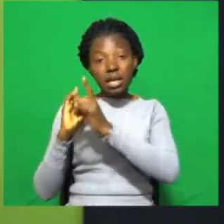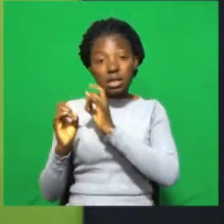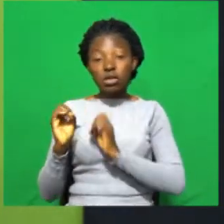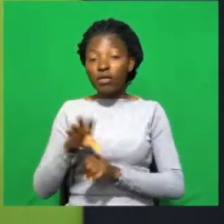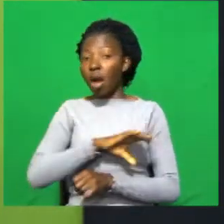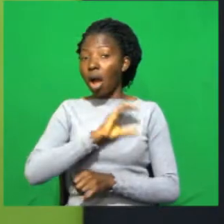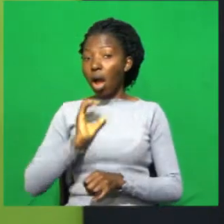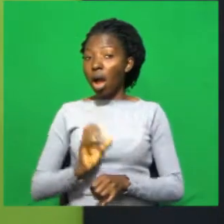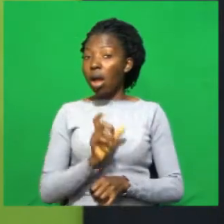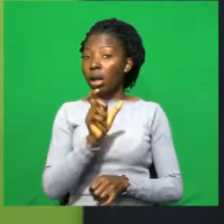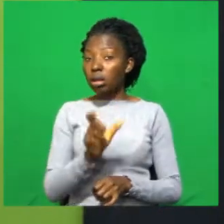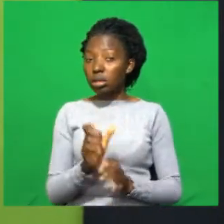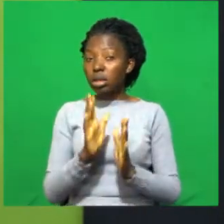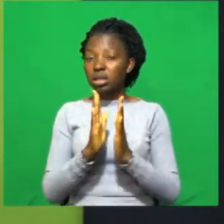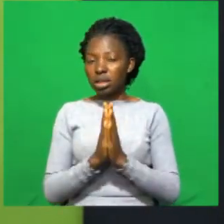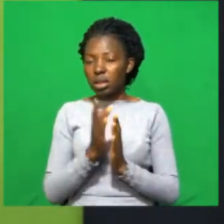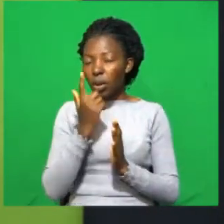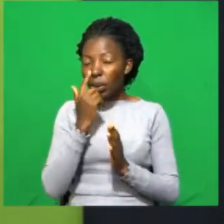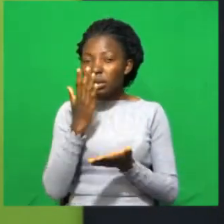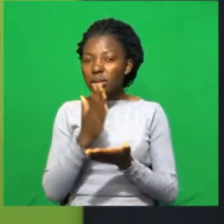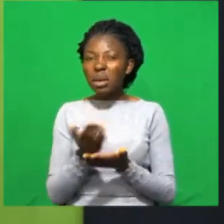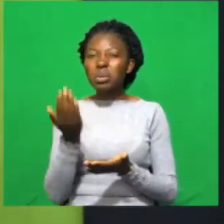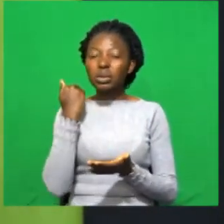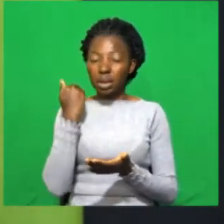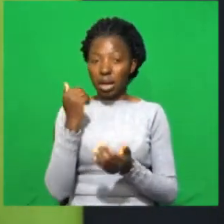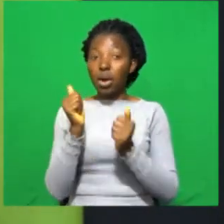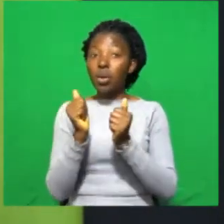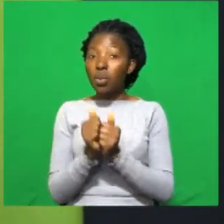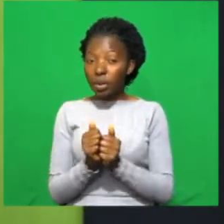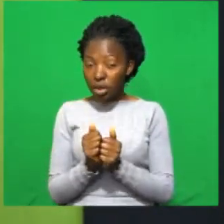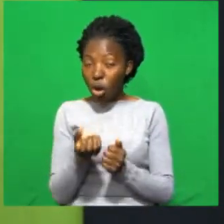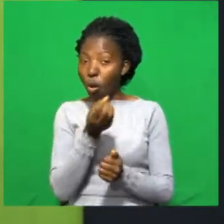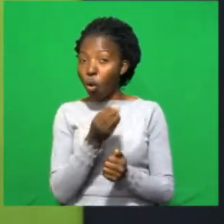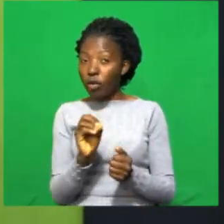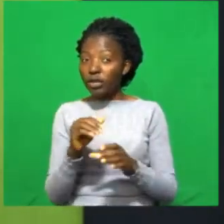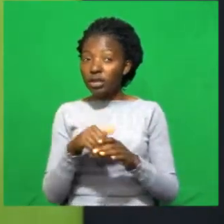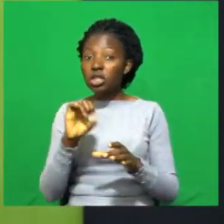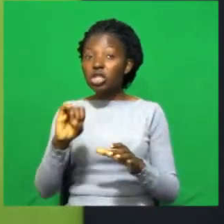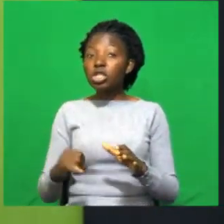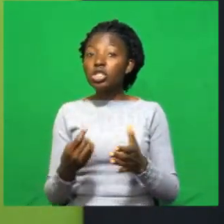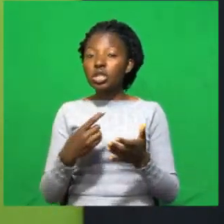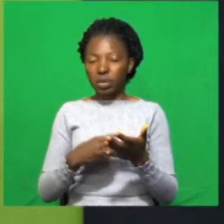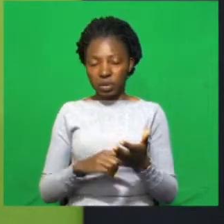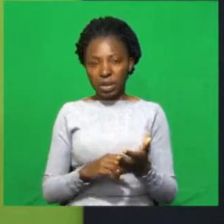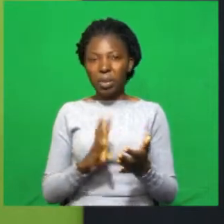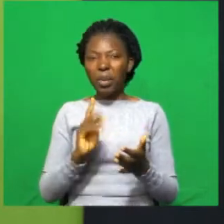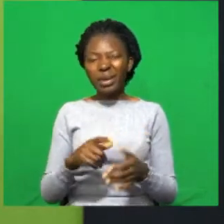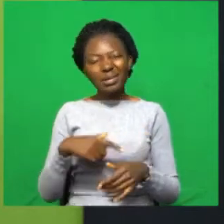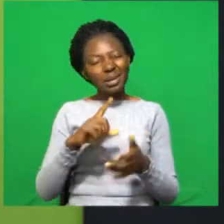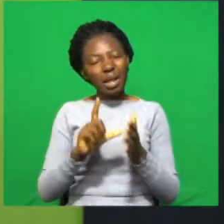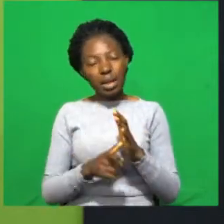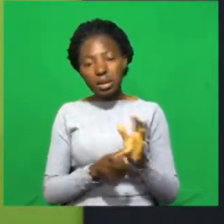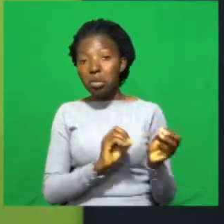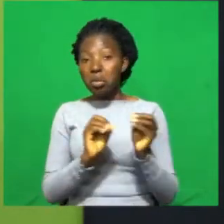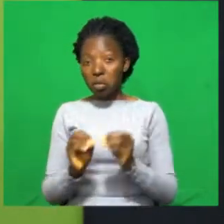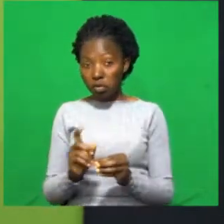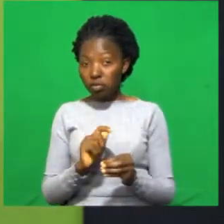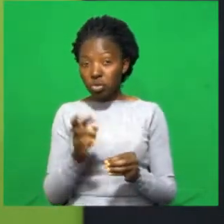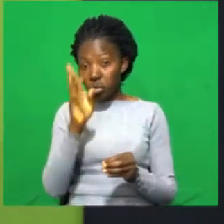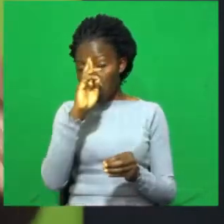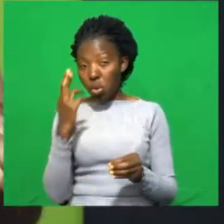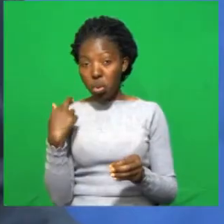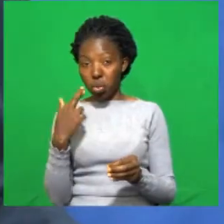Church payatanga kare ine muzinda kuJerusaremu, headquarters yakazoenda kuRome. Vari